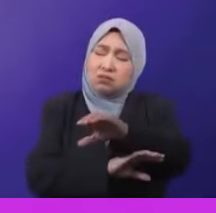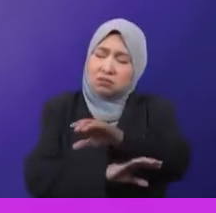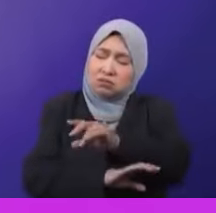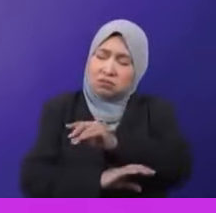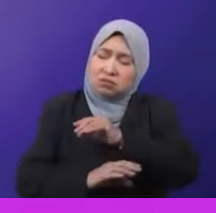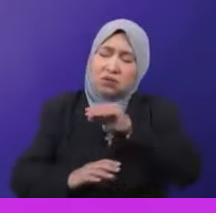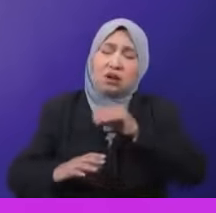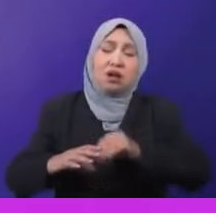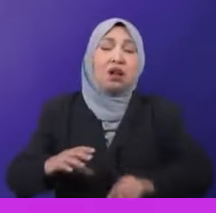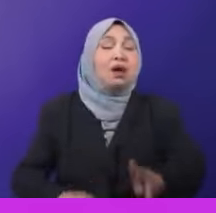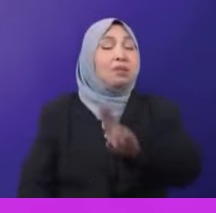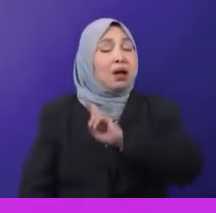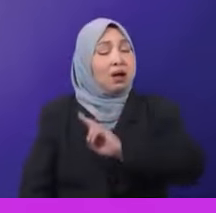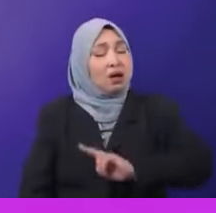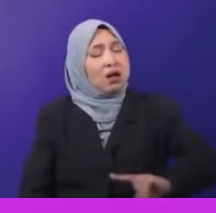إكراه في